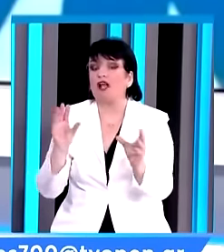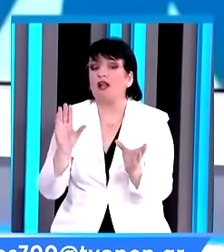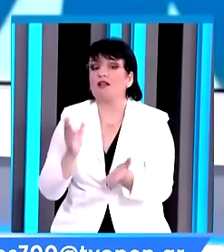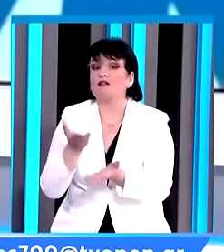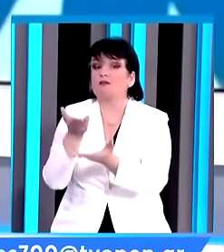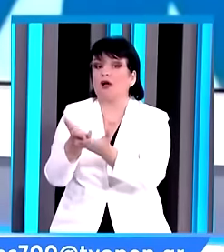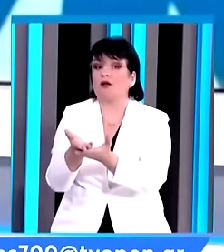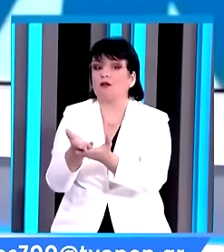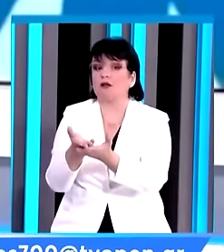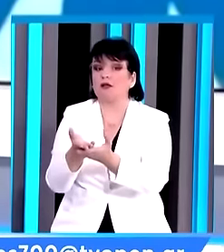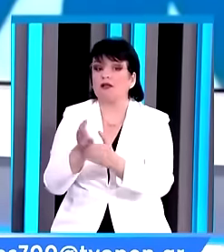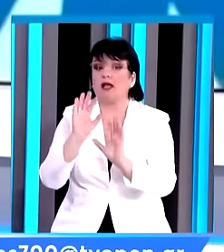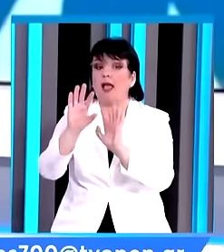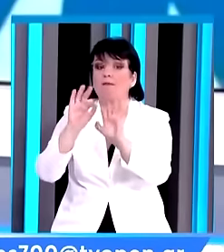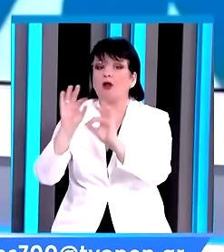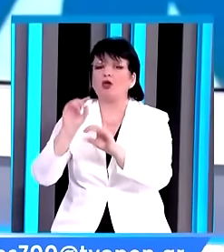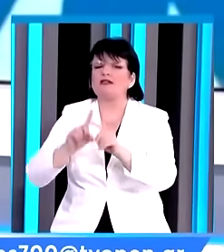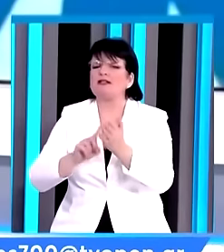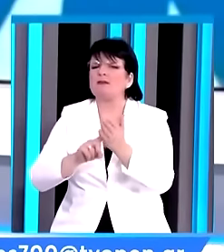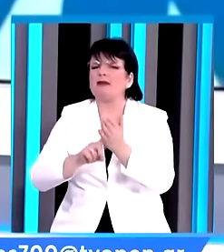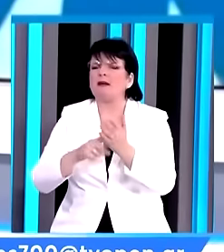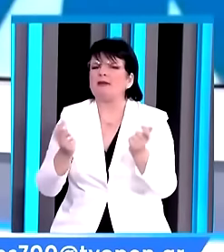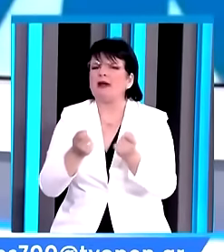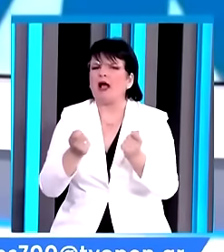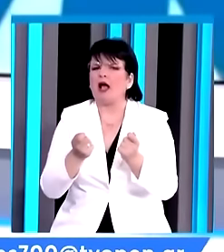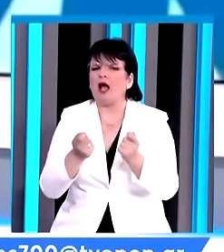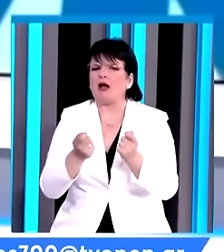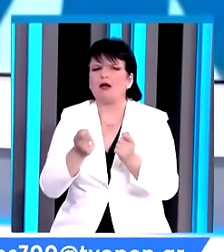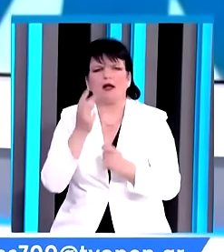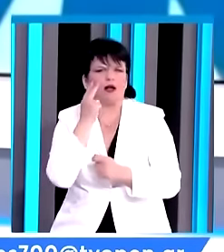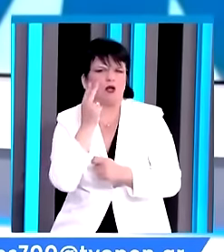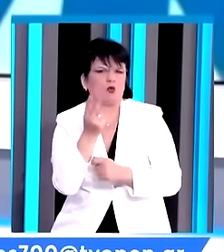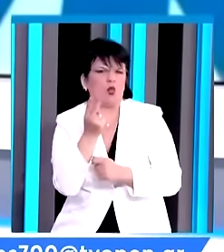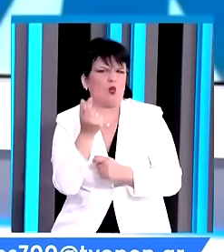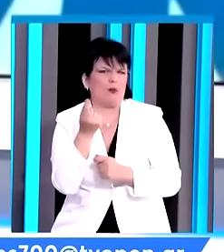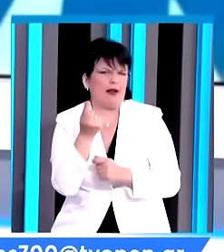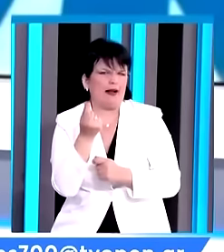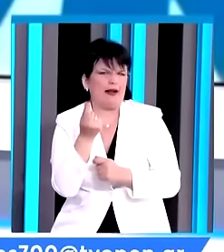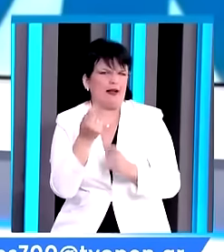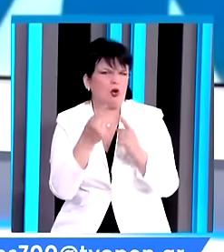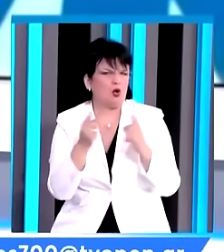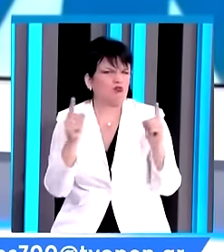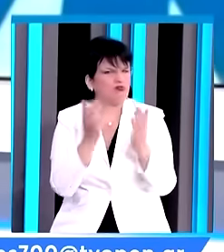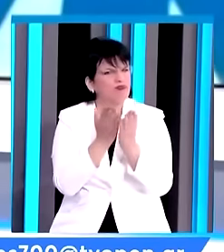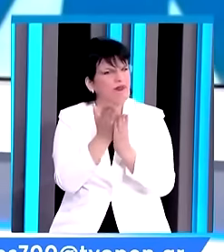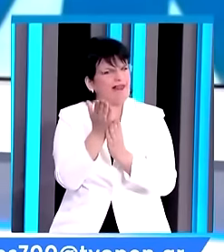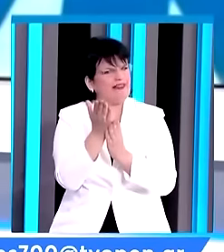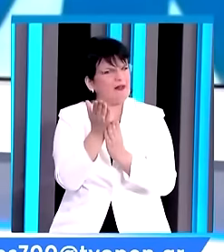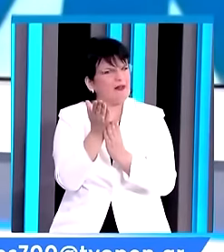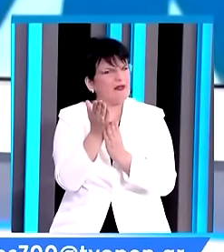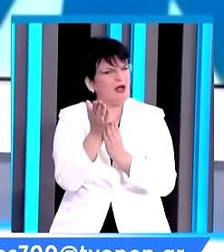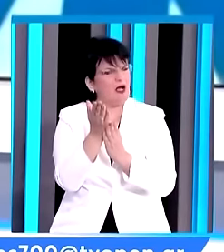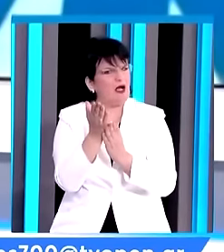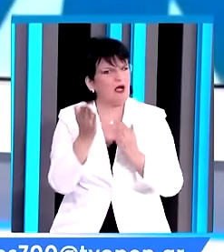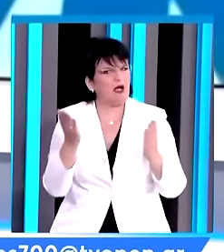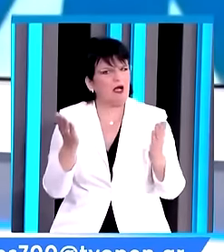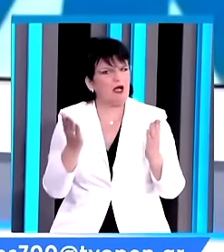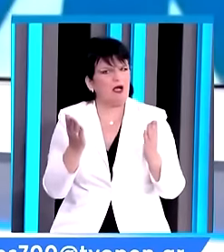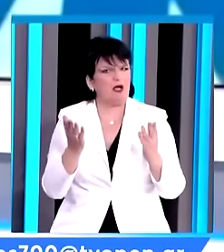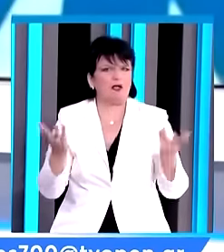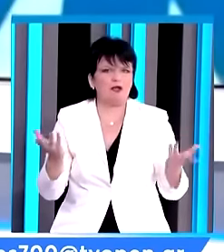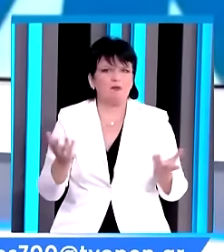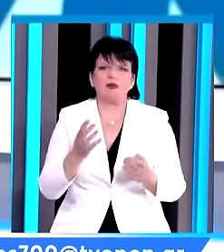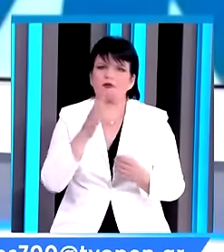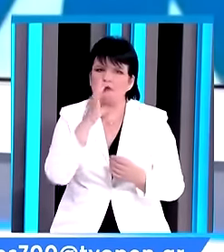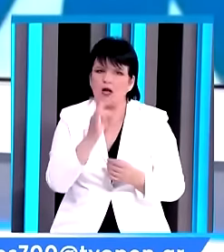προ σαφών επιλογών για το τι πρέπει να κάνει. Άρα, για να το δούμε λίγο έτσι αντικειμενικά, είμαστε πιο δυνατοί ή πιο αδύναμοι σήμερα.